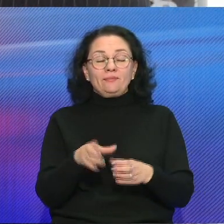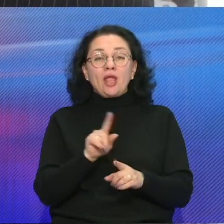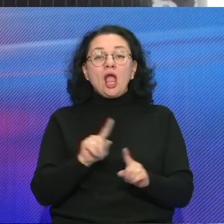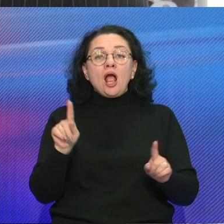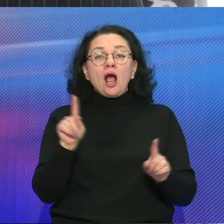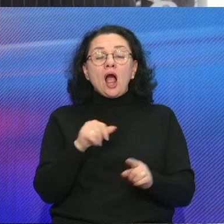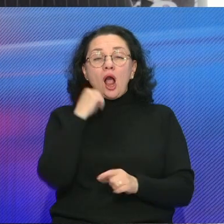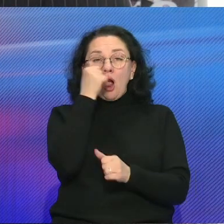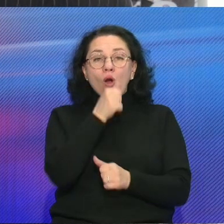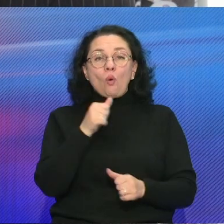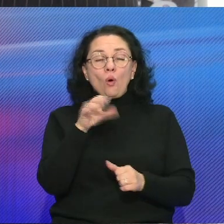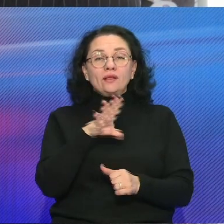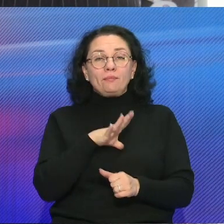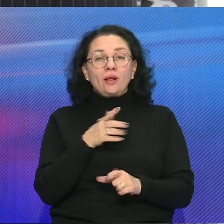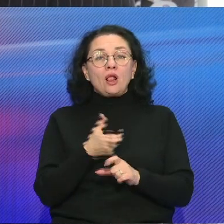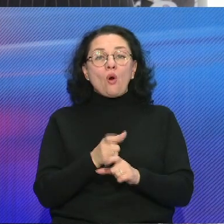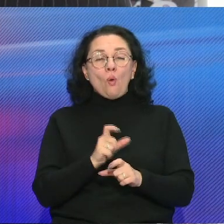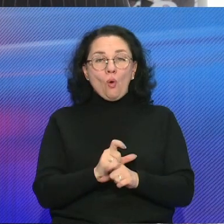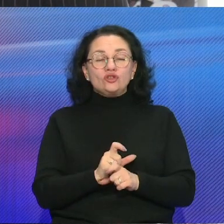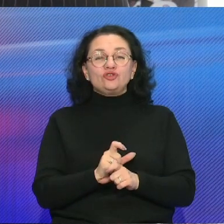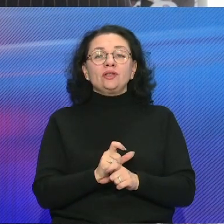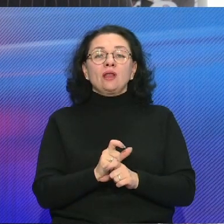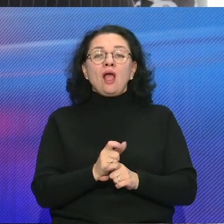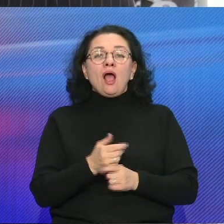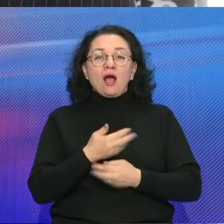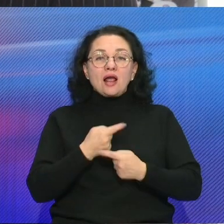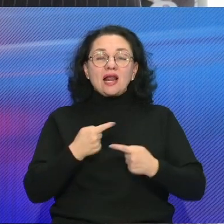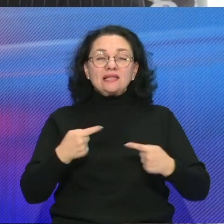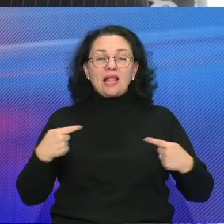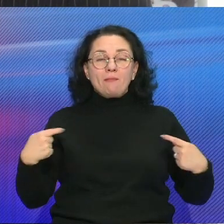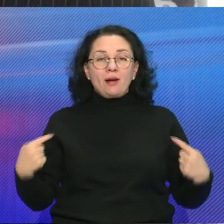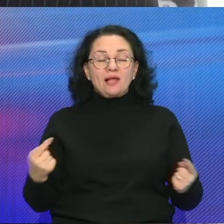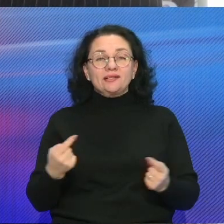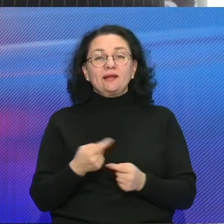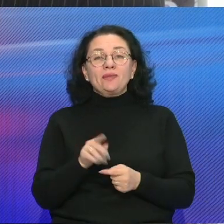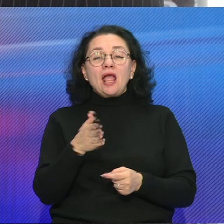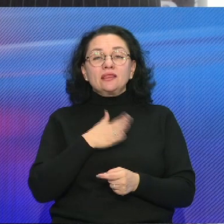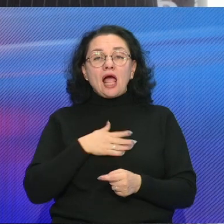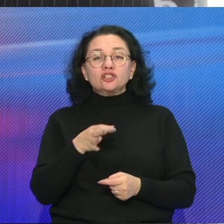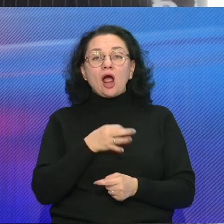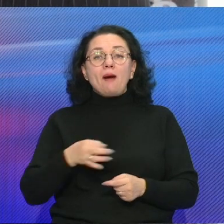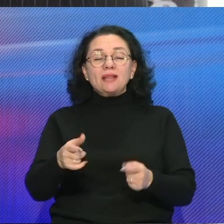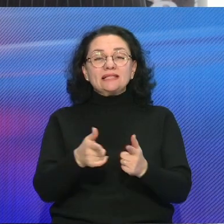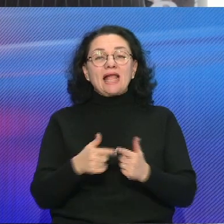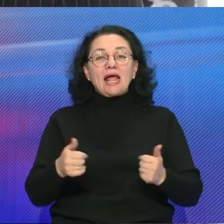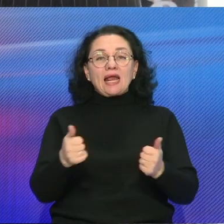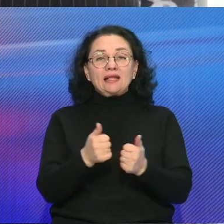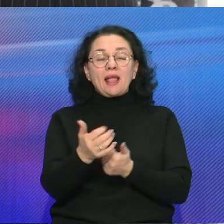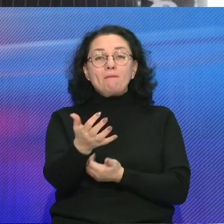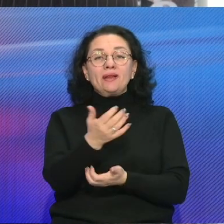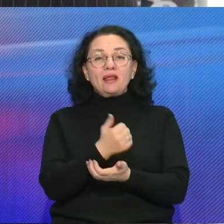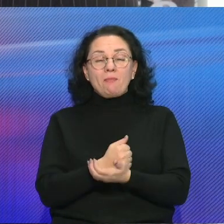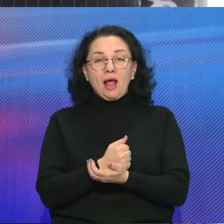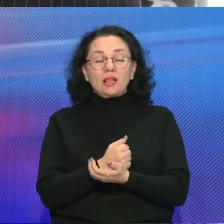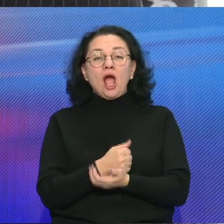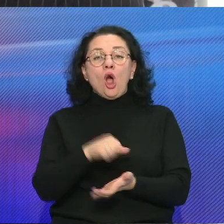был он очень такой насыщен общественно-политическими мероприятиями. Наша областная организация принимала самое